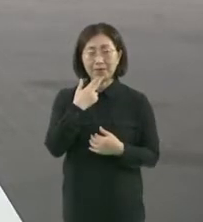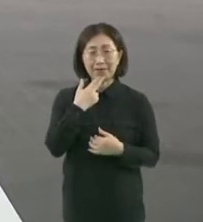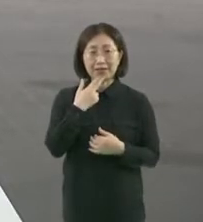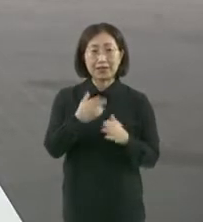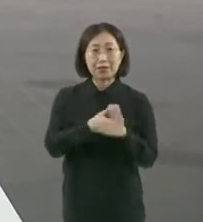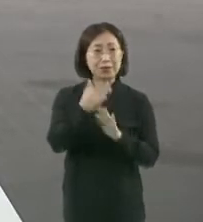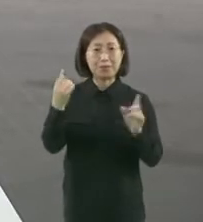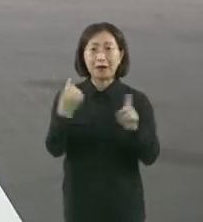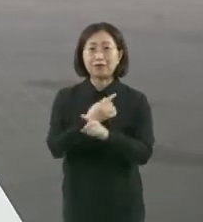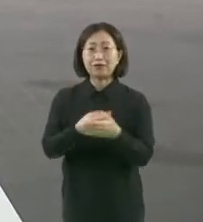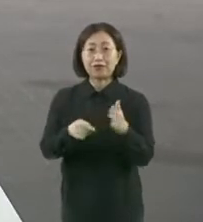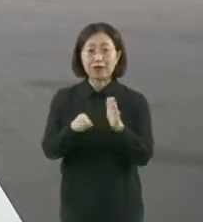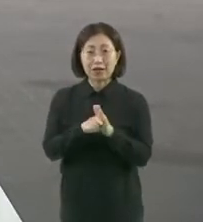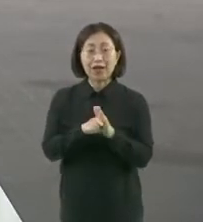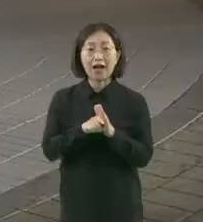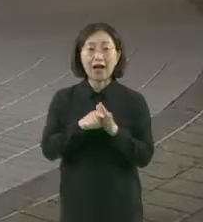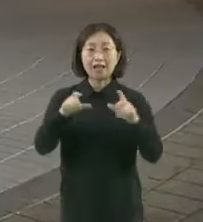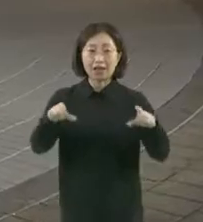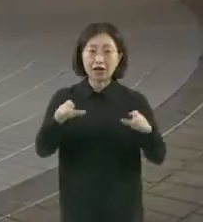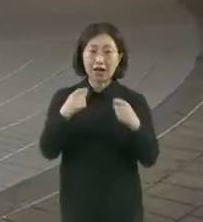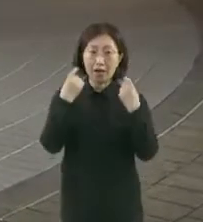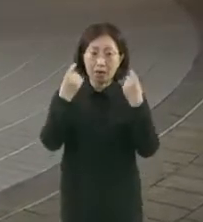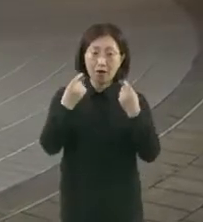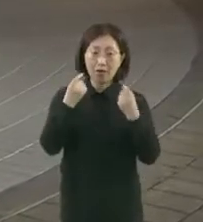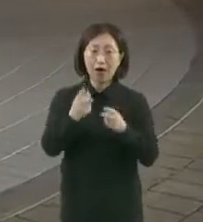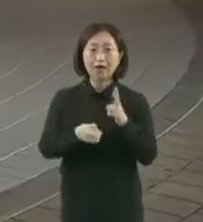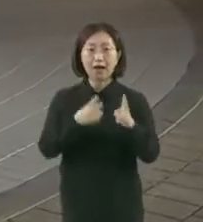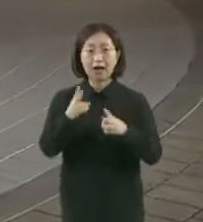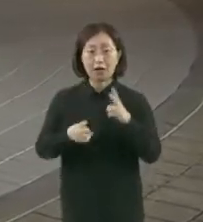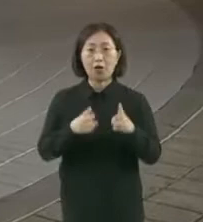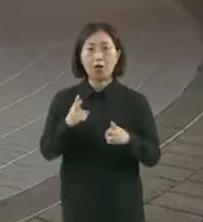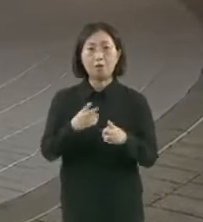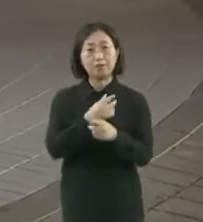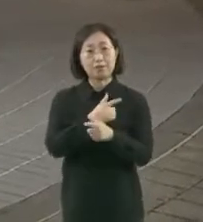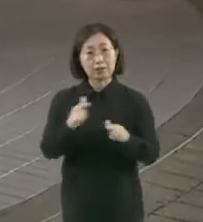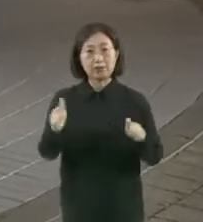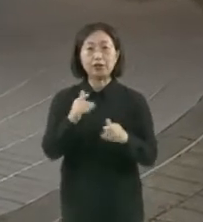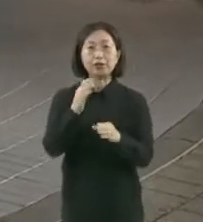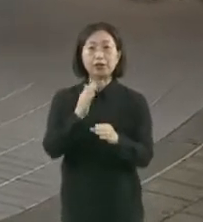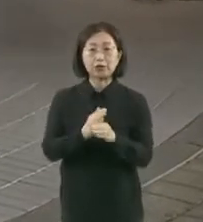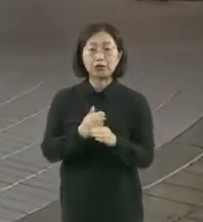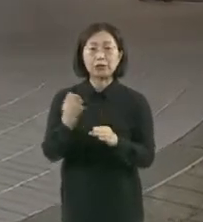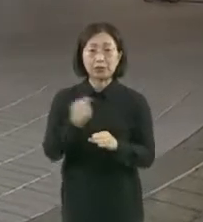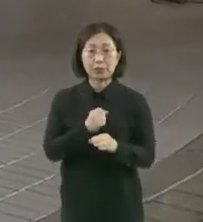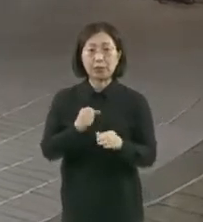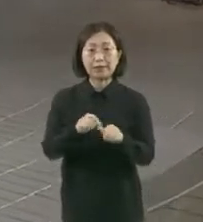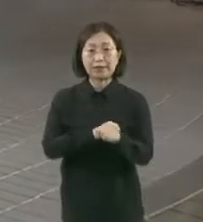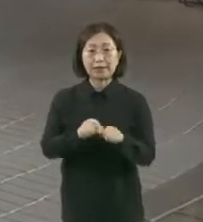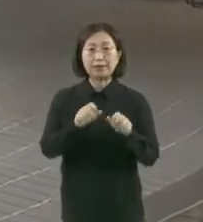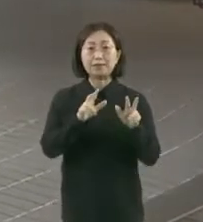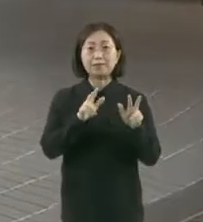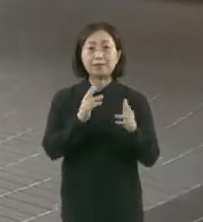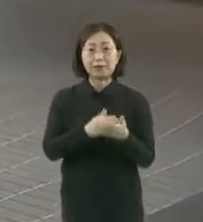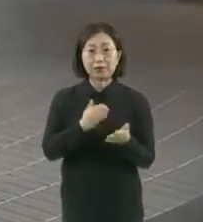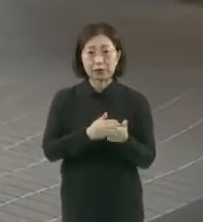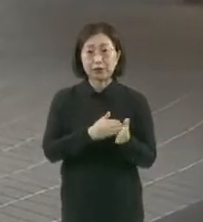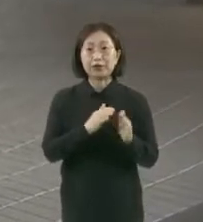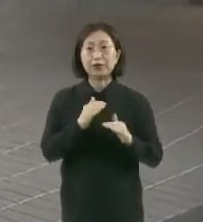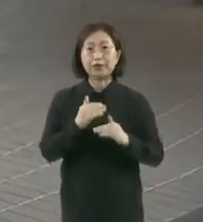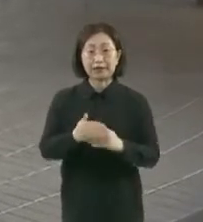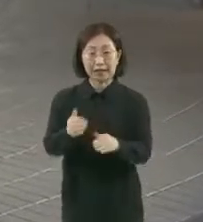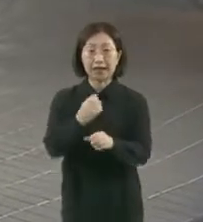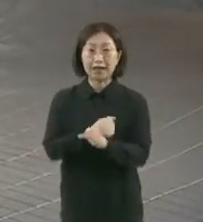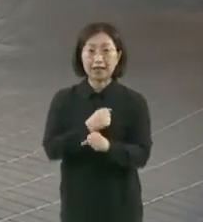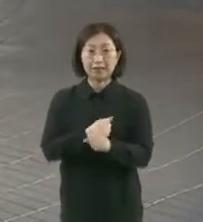탈출하기 위한 지역의 관광 산업과 문화 정책을 주제로 특집 뉴스를 진행하는데요. 먼저 준비한 소식 전해드린 뒤 잠시 후